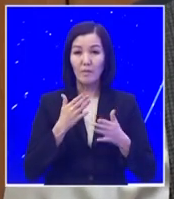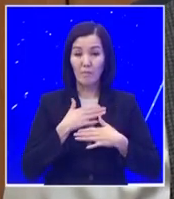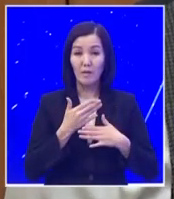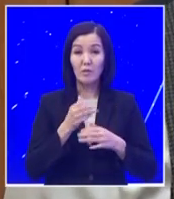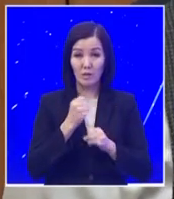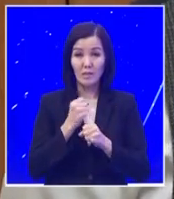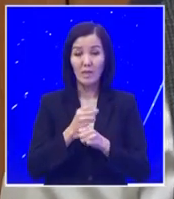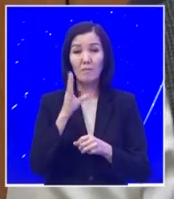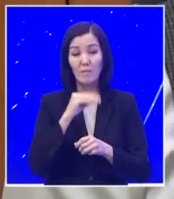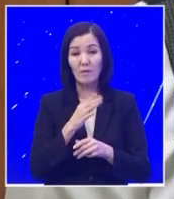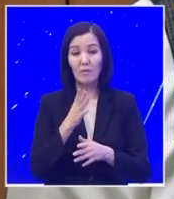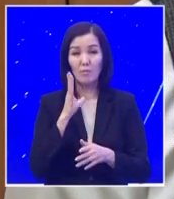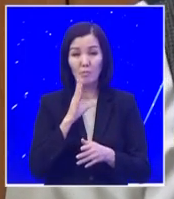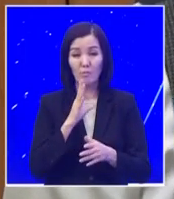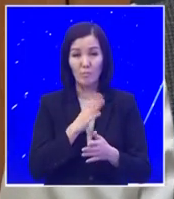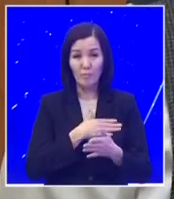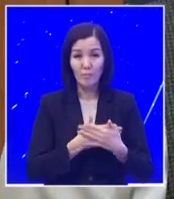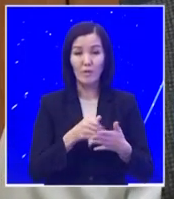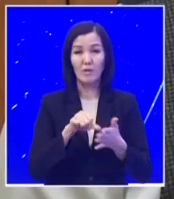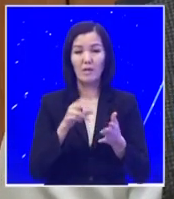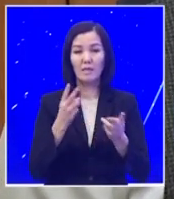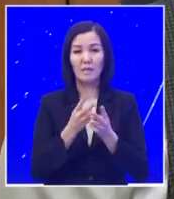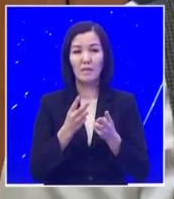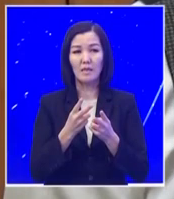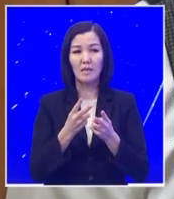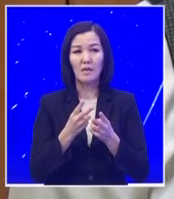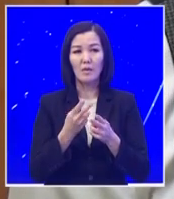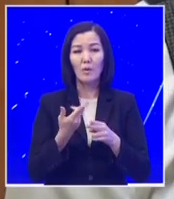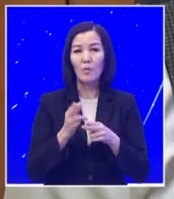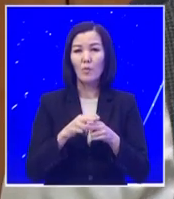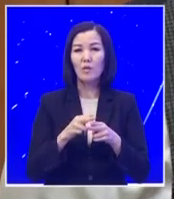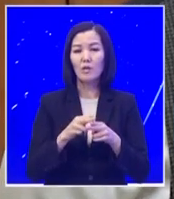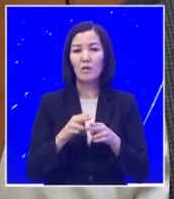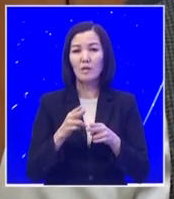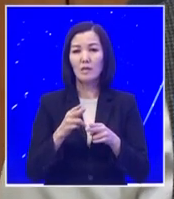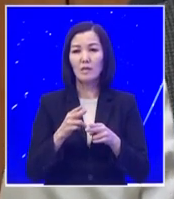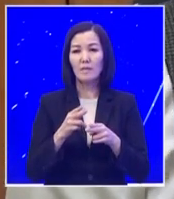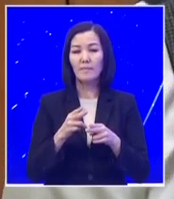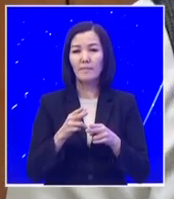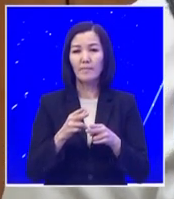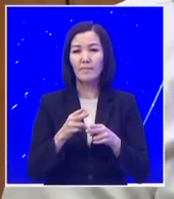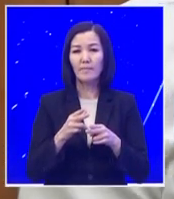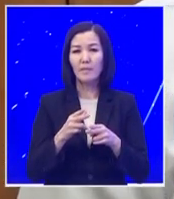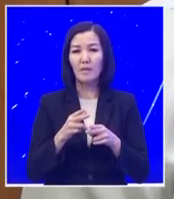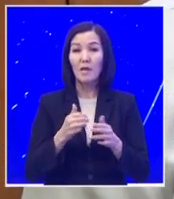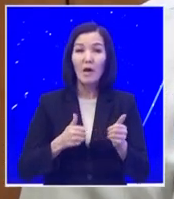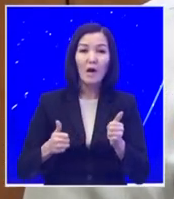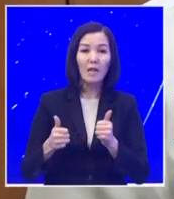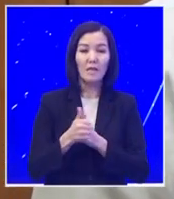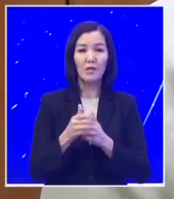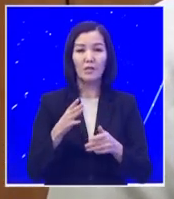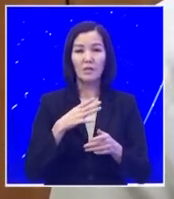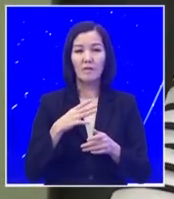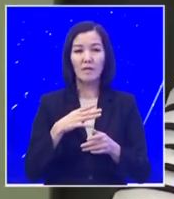жасай салайын деген сондай бір өзінің бір ұтқырлық қабілетімен кейде біздің ауылымызды орап кетіп жатады